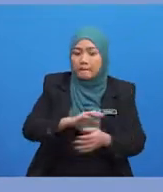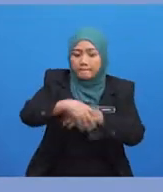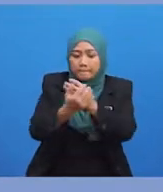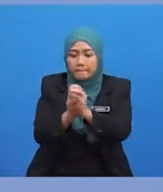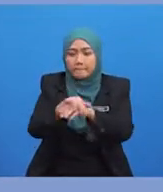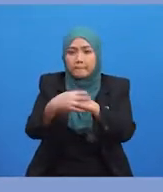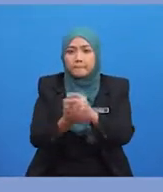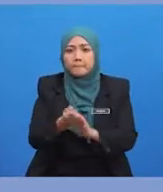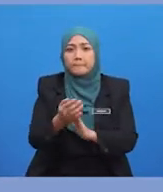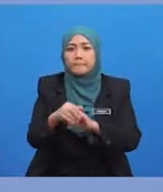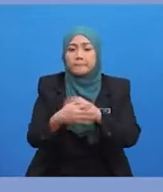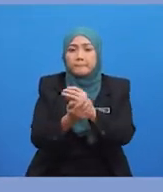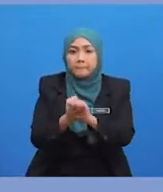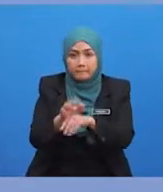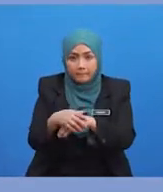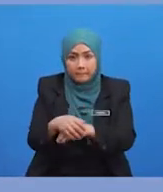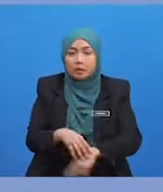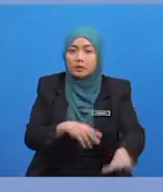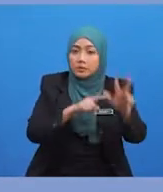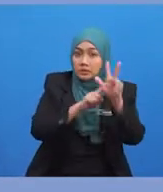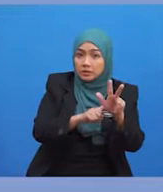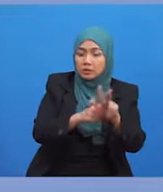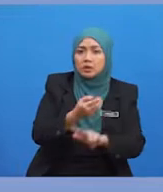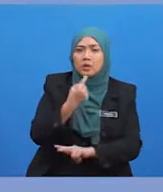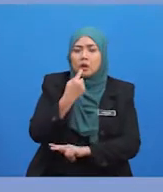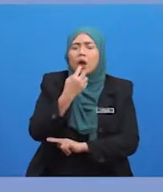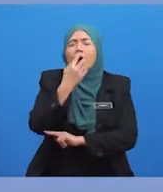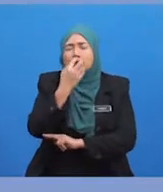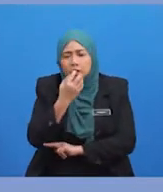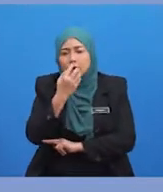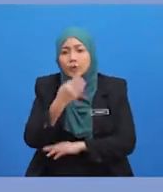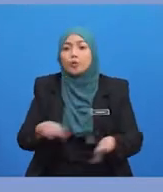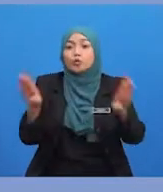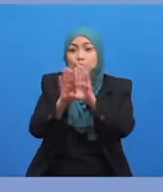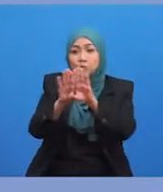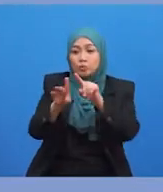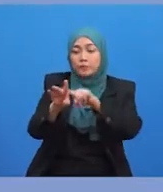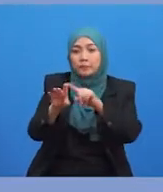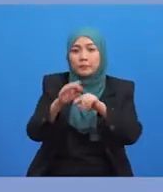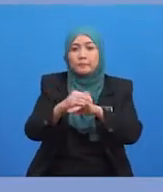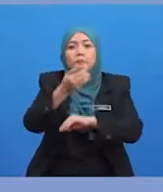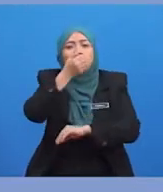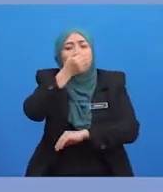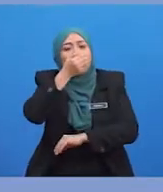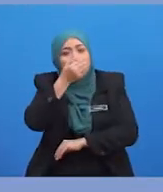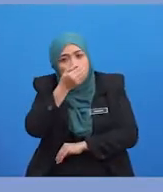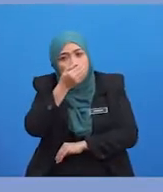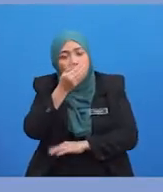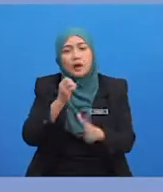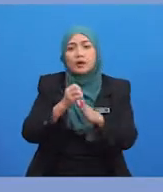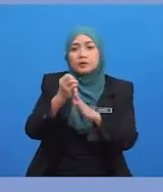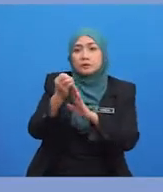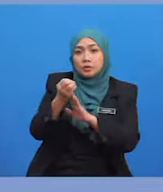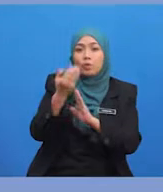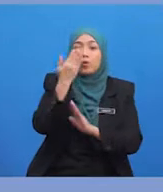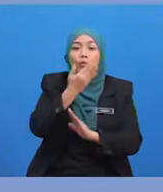Ketika bersin atau batuk, tutuplah mulut dan hidung dengan tangan, tisu atau